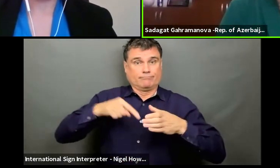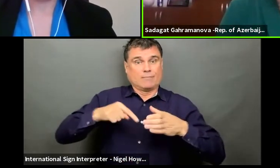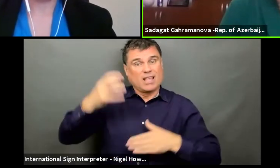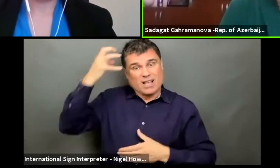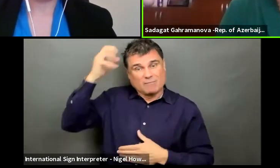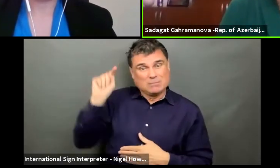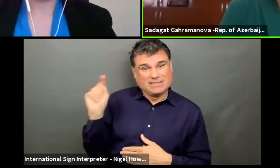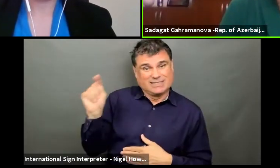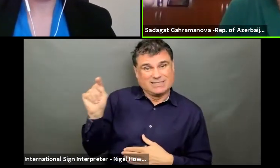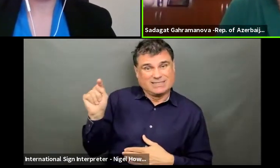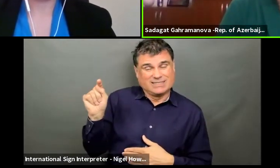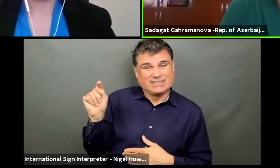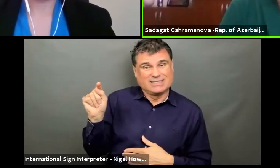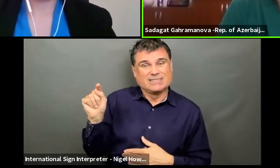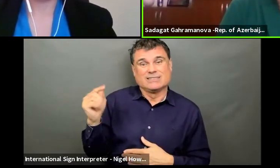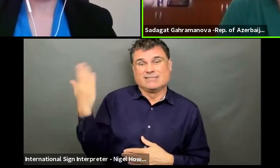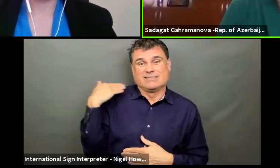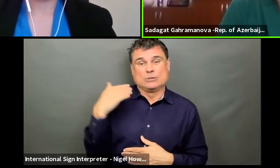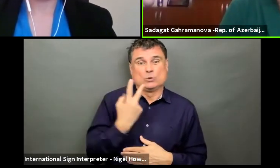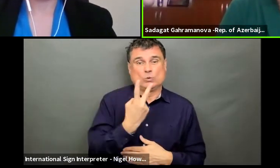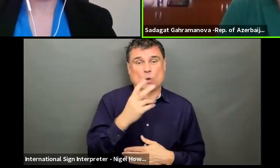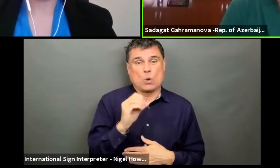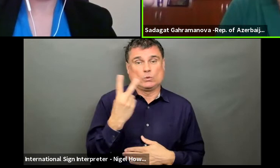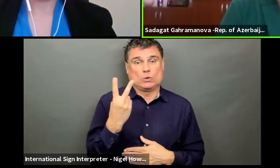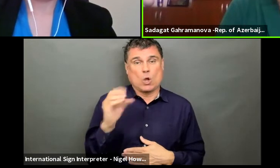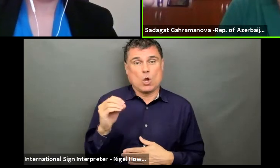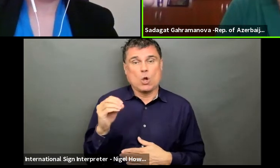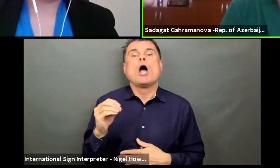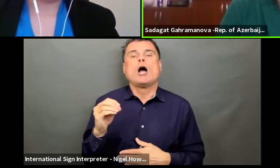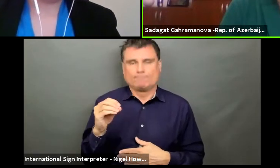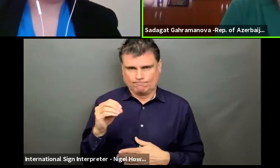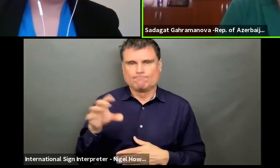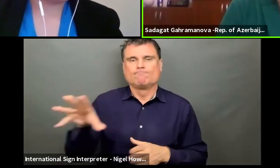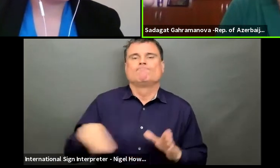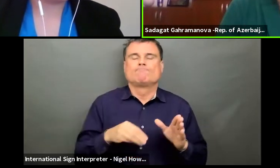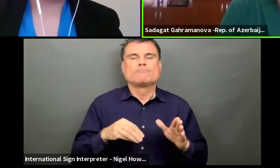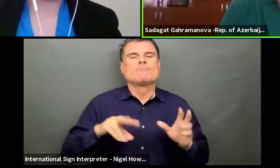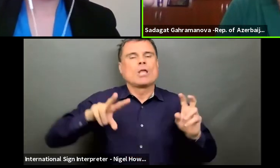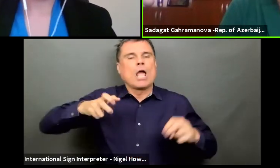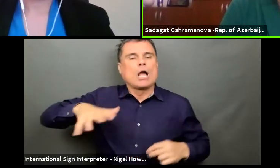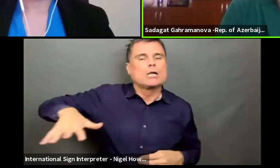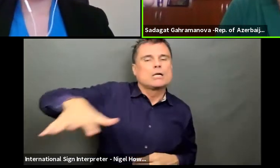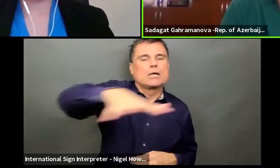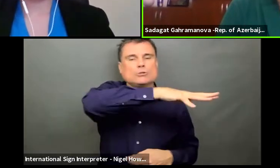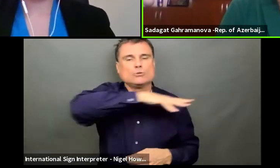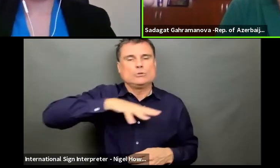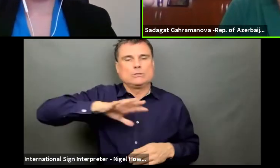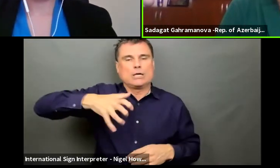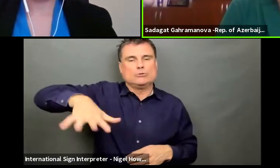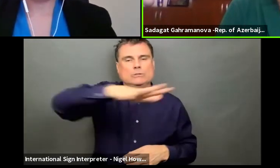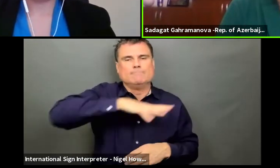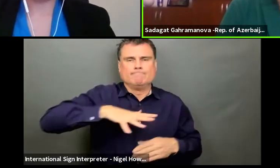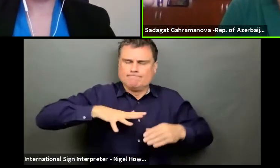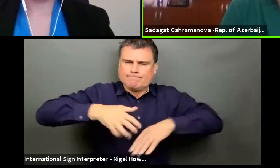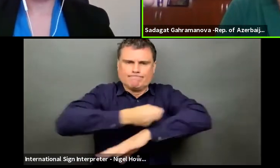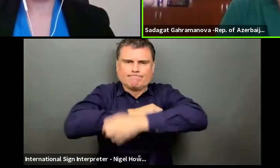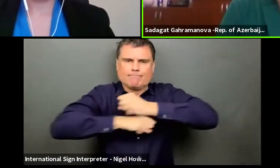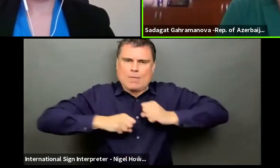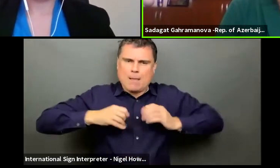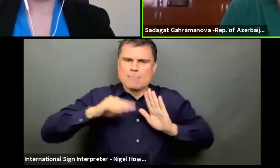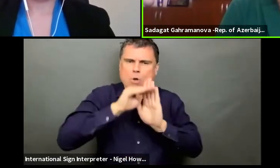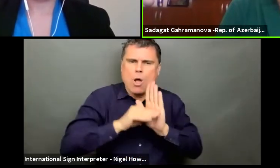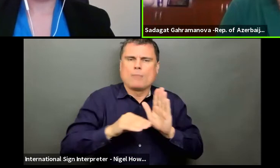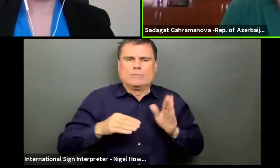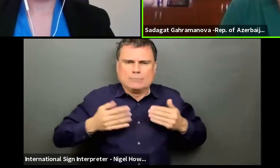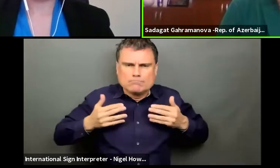за 2018-2030 годы были включены положения по проведению соответствующих